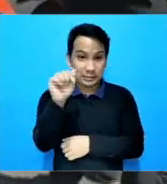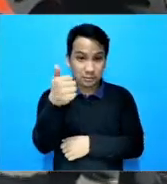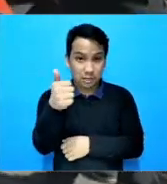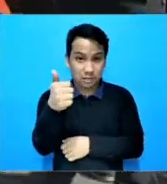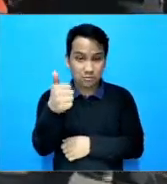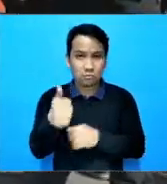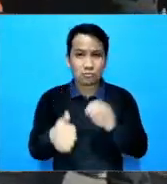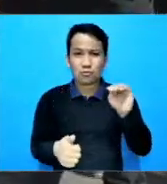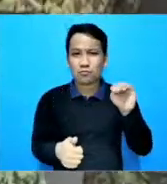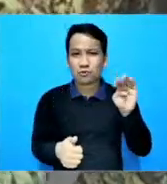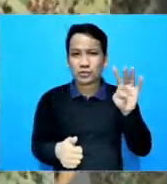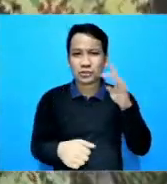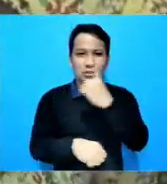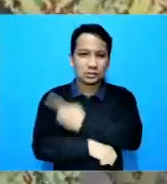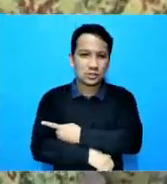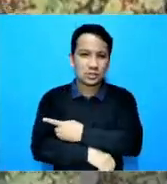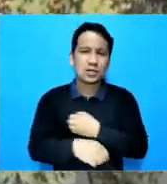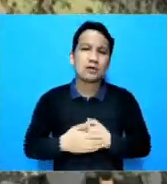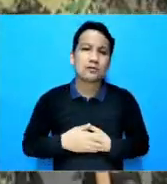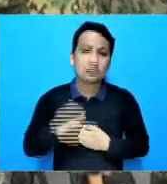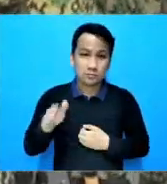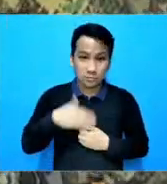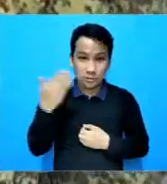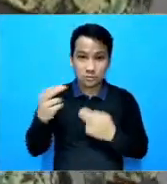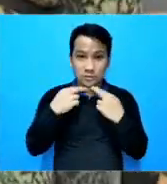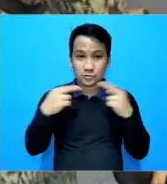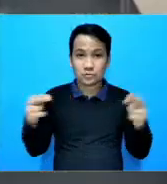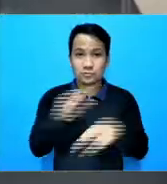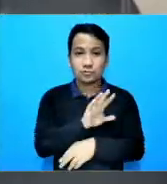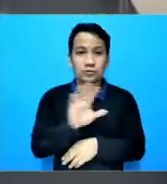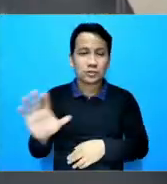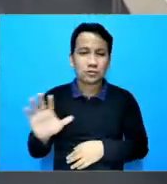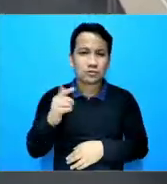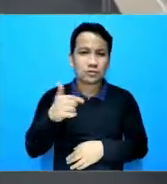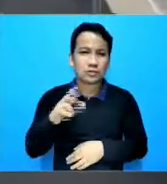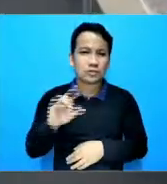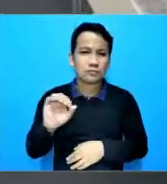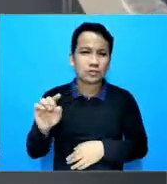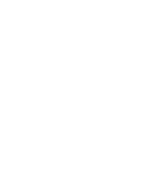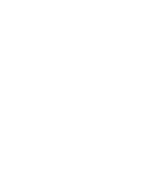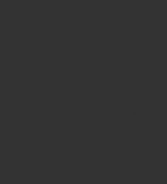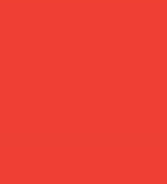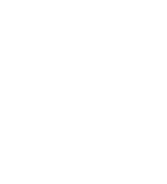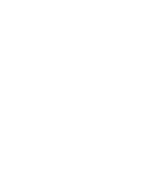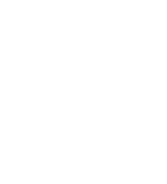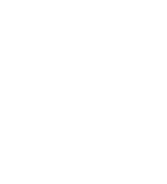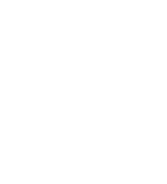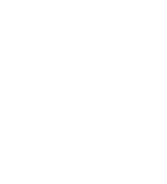10 hanggang 14 na araw. Nagbabalita mula sa Frontline, Greg Gregorio, News 5.